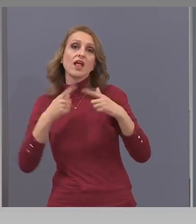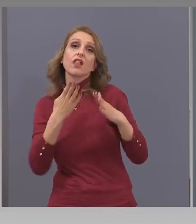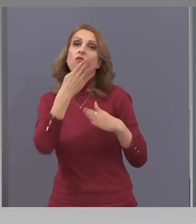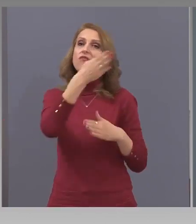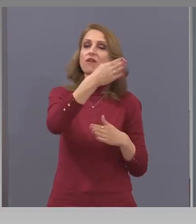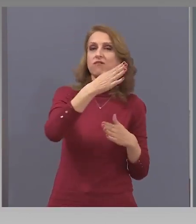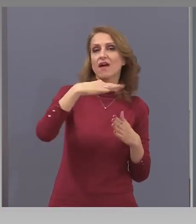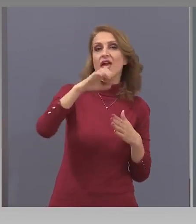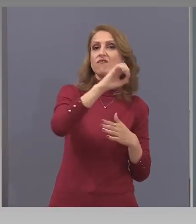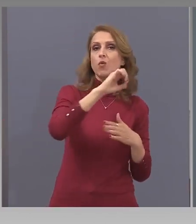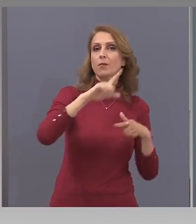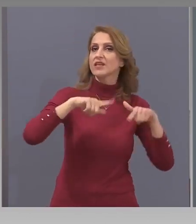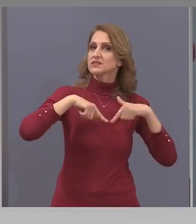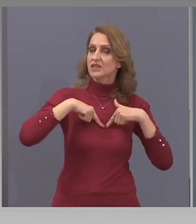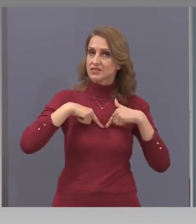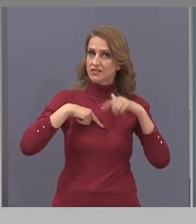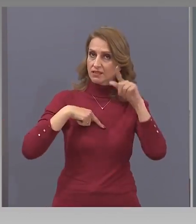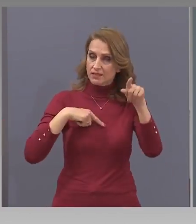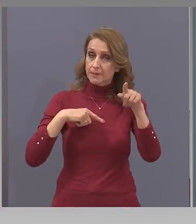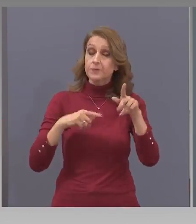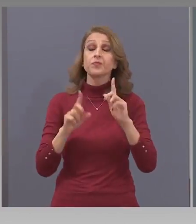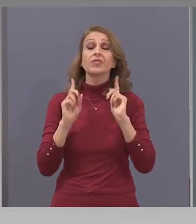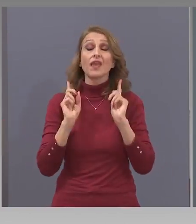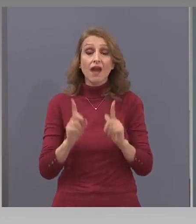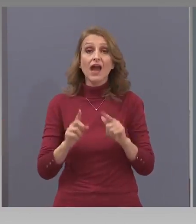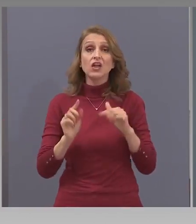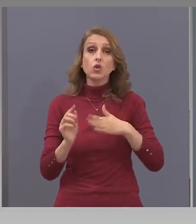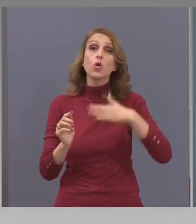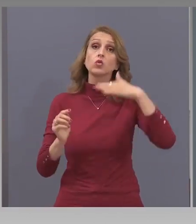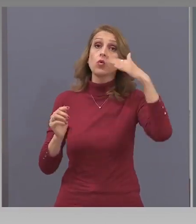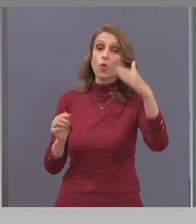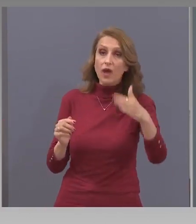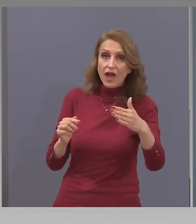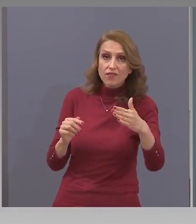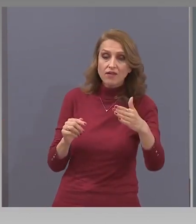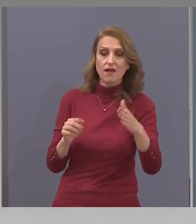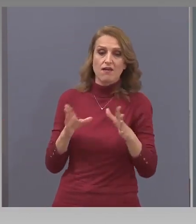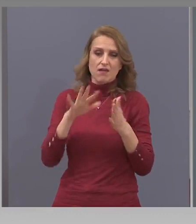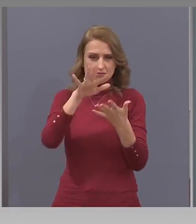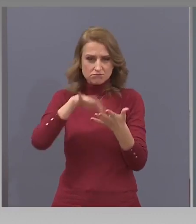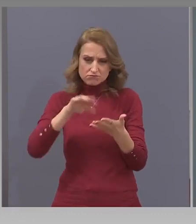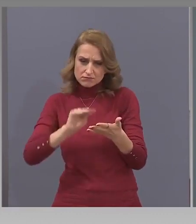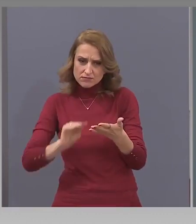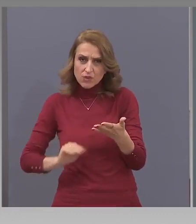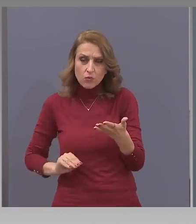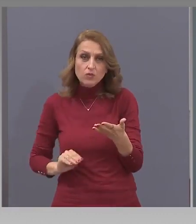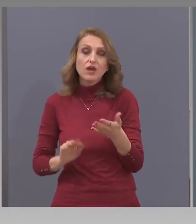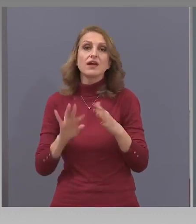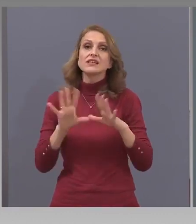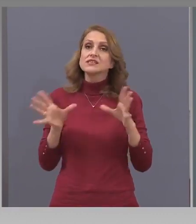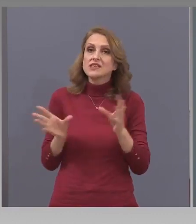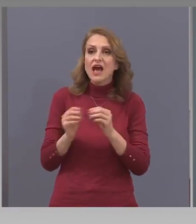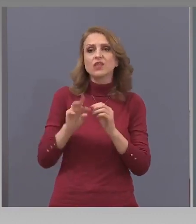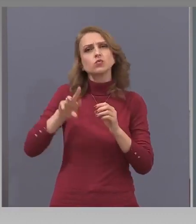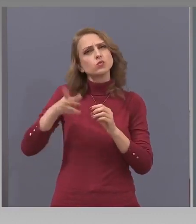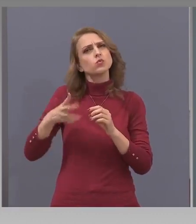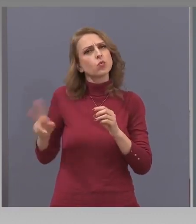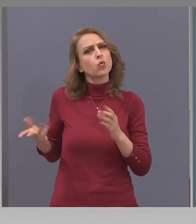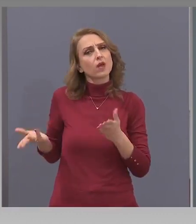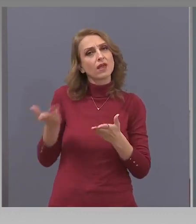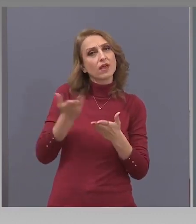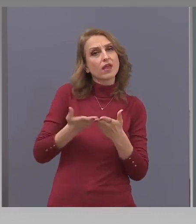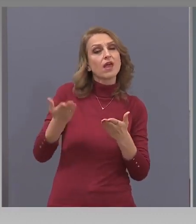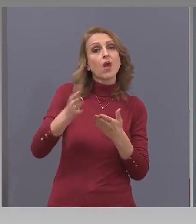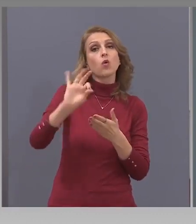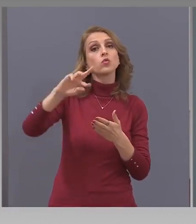на човека. А до тогава нотификацията, заедно с другите нотификации, които ще постъпят от